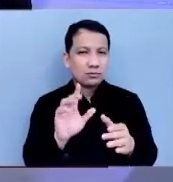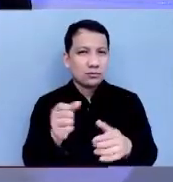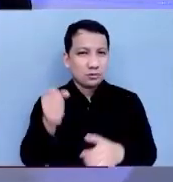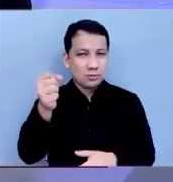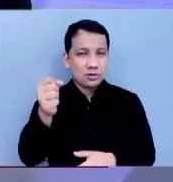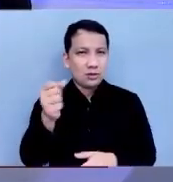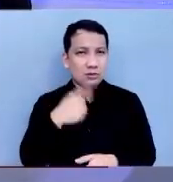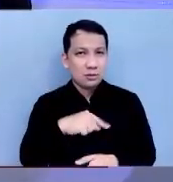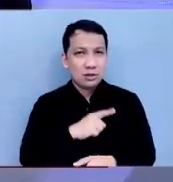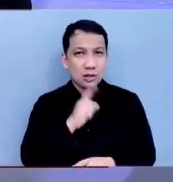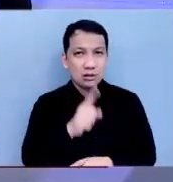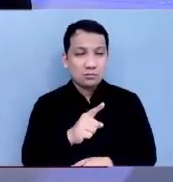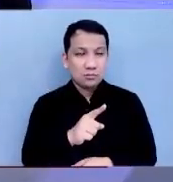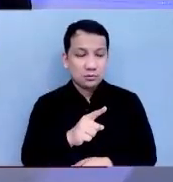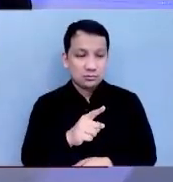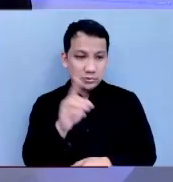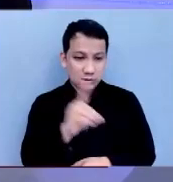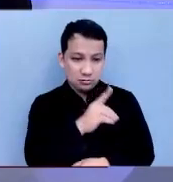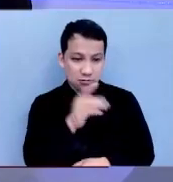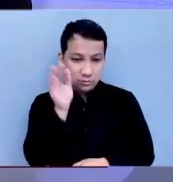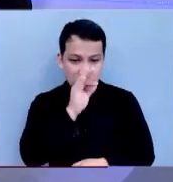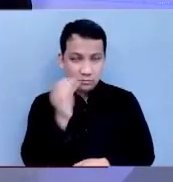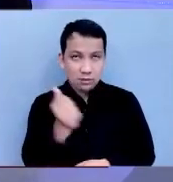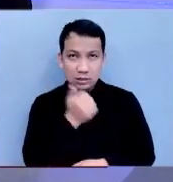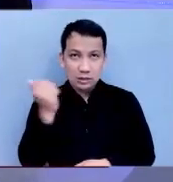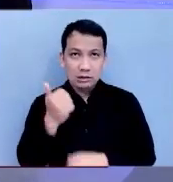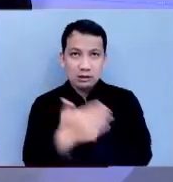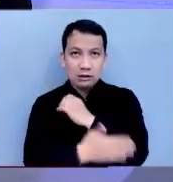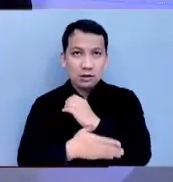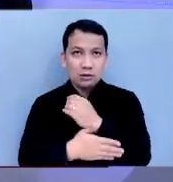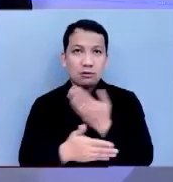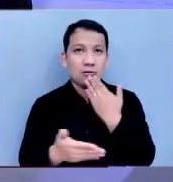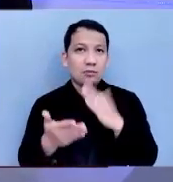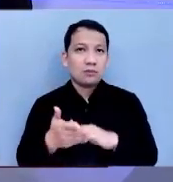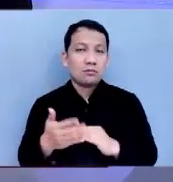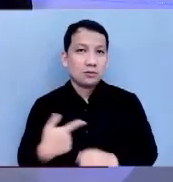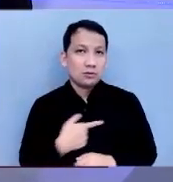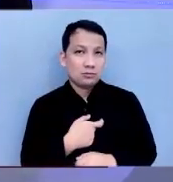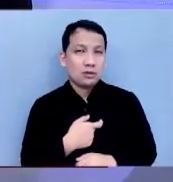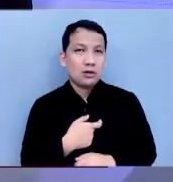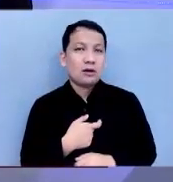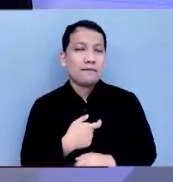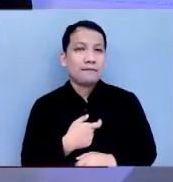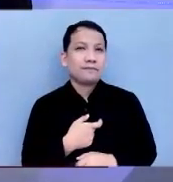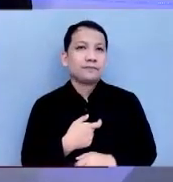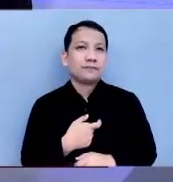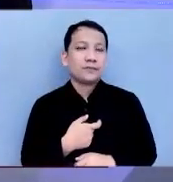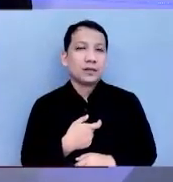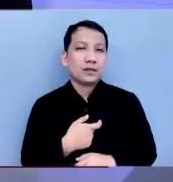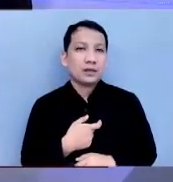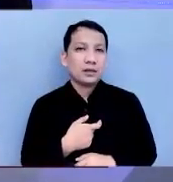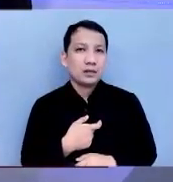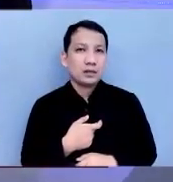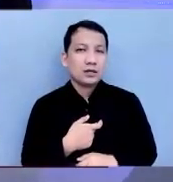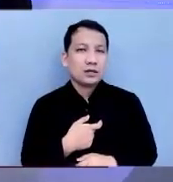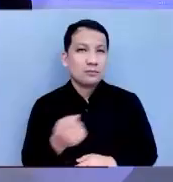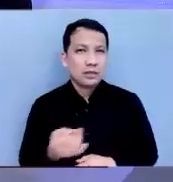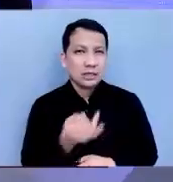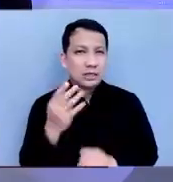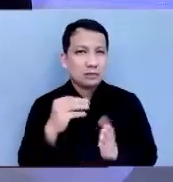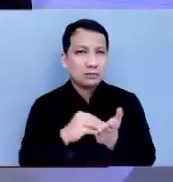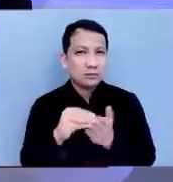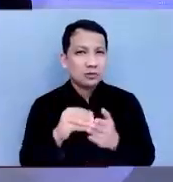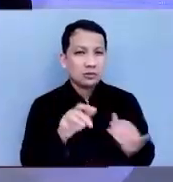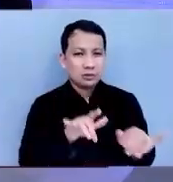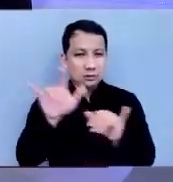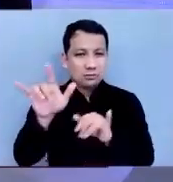nga naman ay huhusgahan bilang Pilipino sa ibang bansa, masama rin sa ating kalooban. At kung tutusin, ilang milyong Pilipino sa ibang